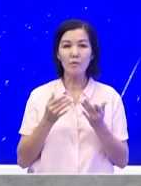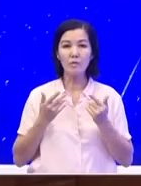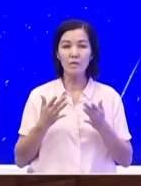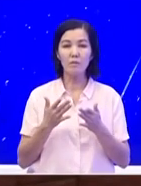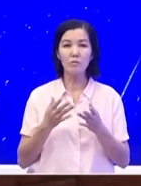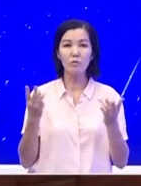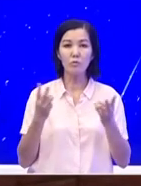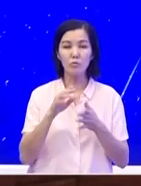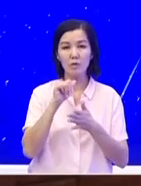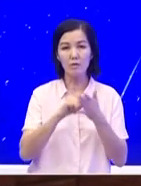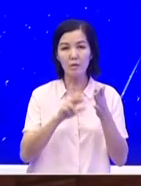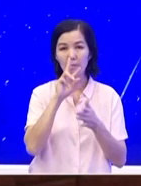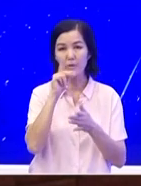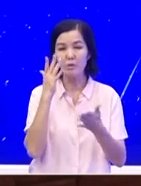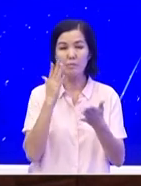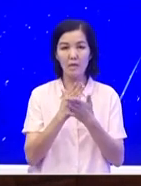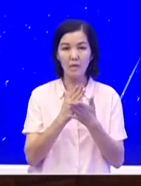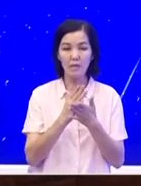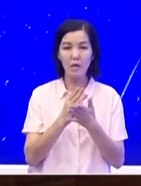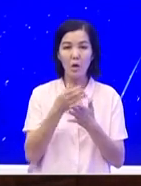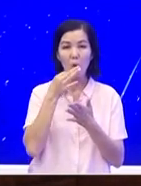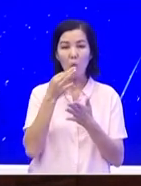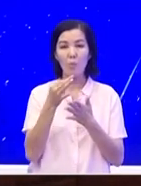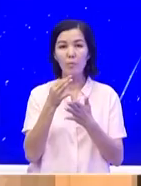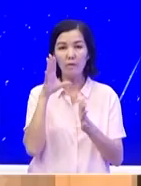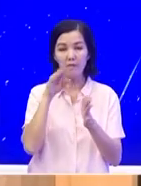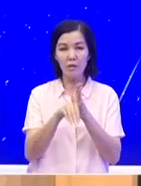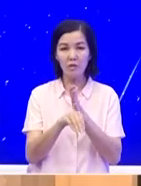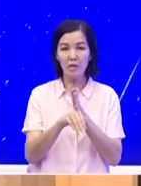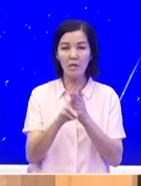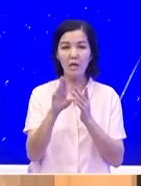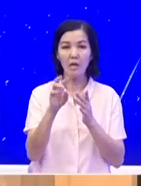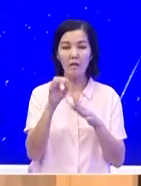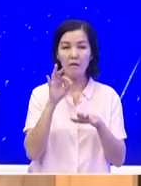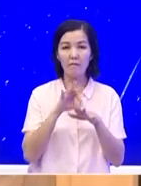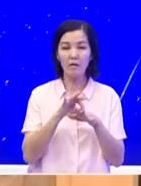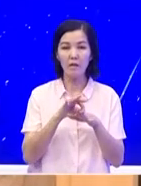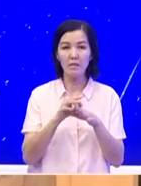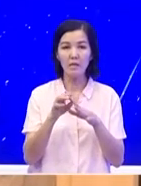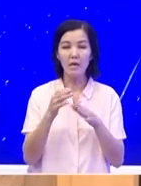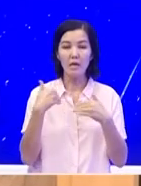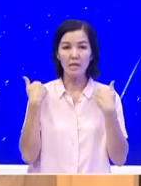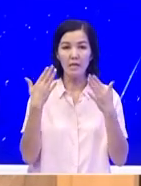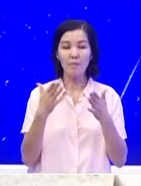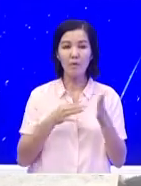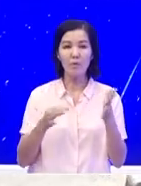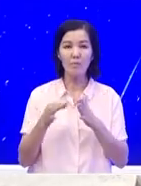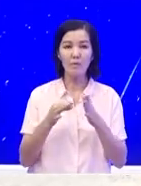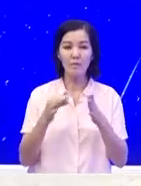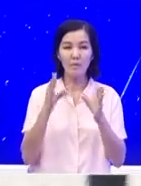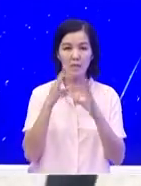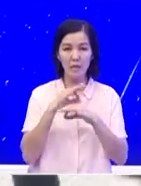доработки. Врачи из Российской Федерации, чей опыт в лечении коронавирусной инфекции, внесли некоторые рекомендации в областях